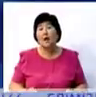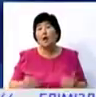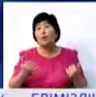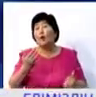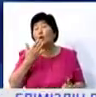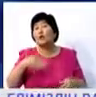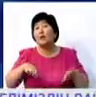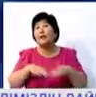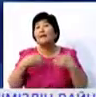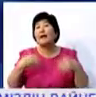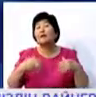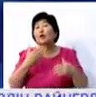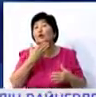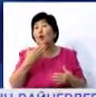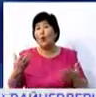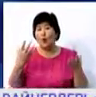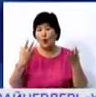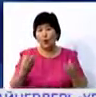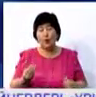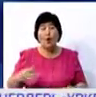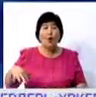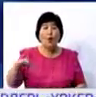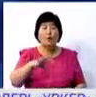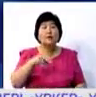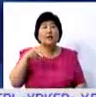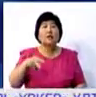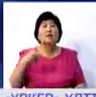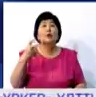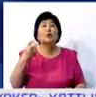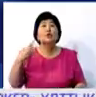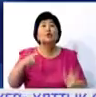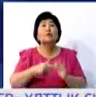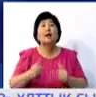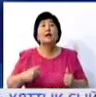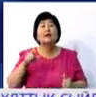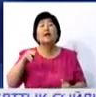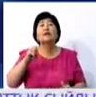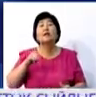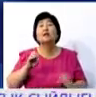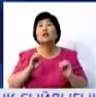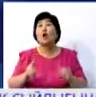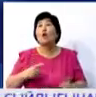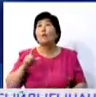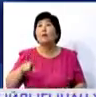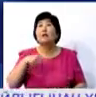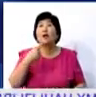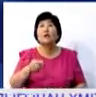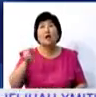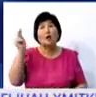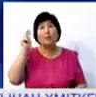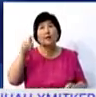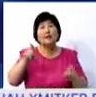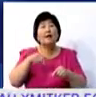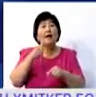Бүгін ұлттық бұрынғай тестілеудің соңғы күні. Облыс бойынша 2227 талапкер тест тапсырды. Мамандардың айтуынша, білім